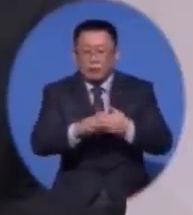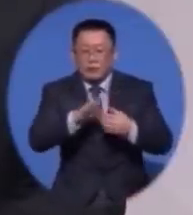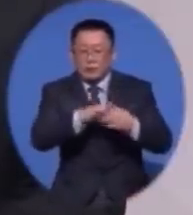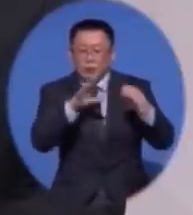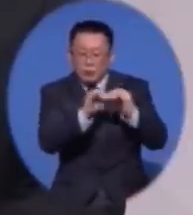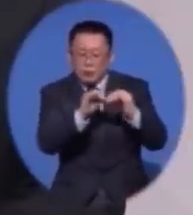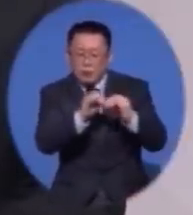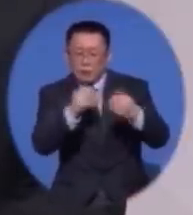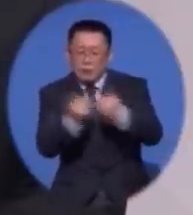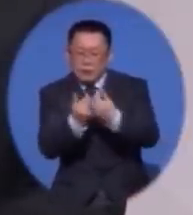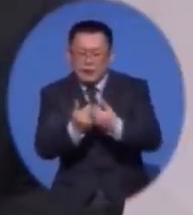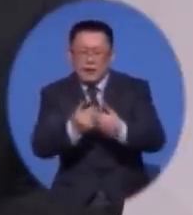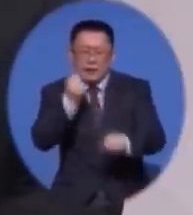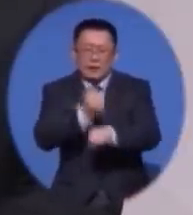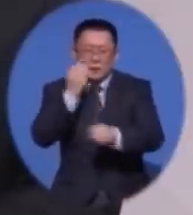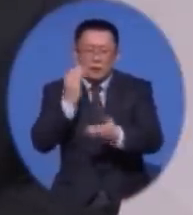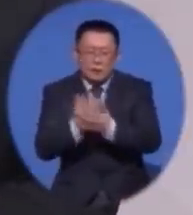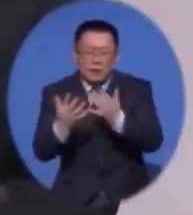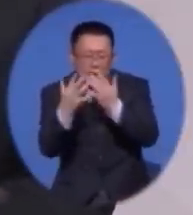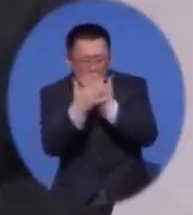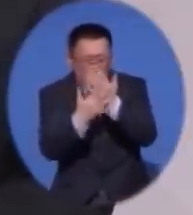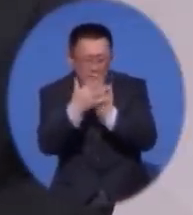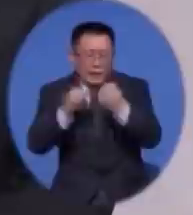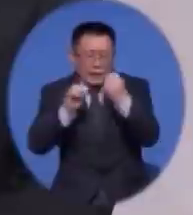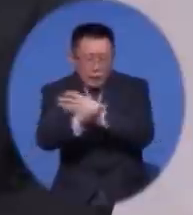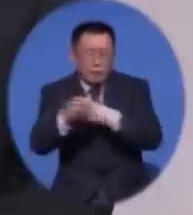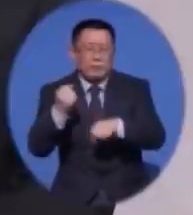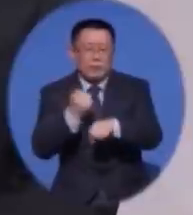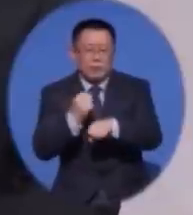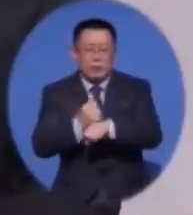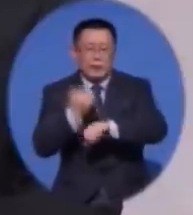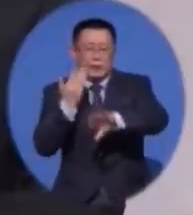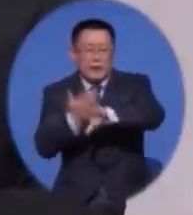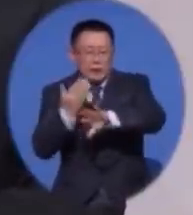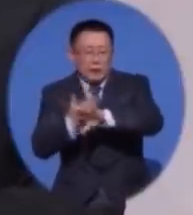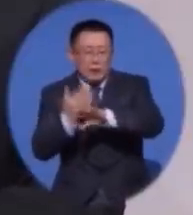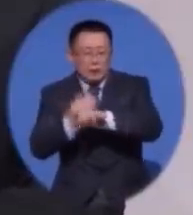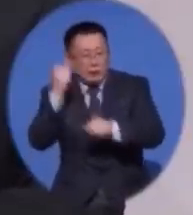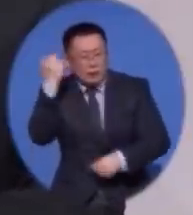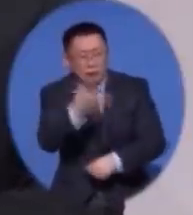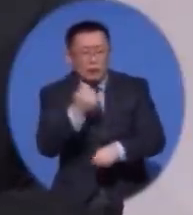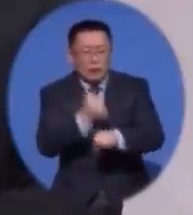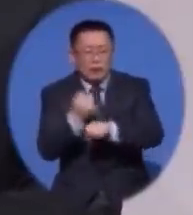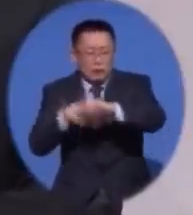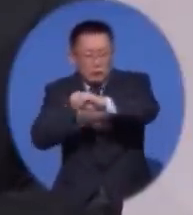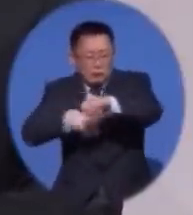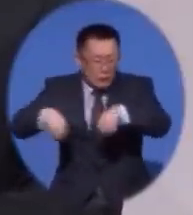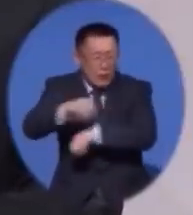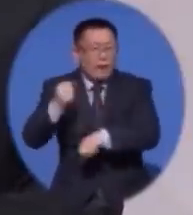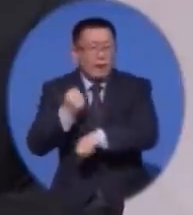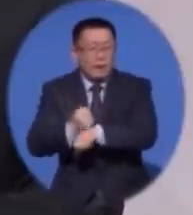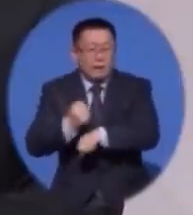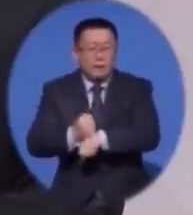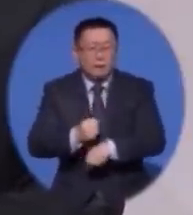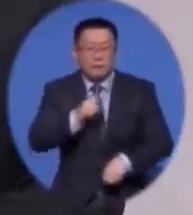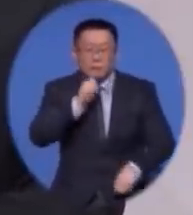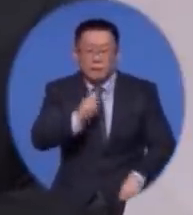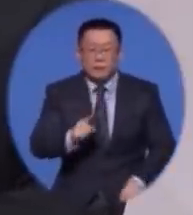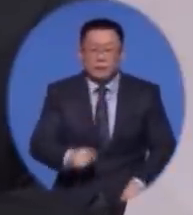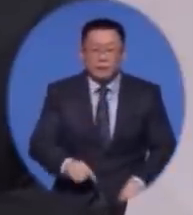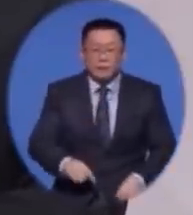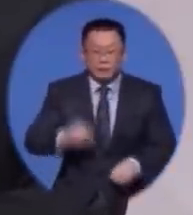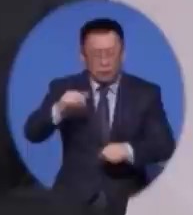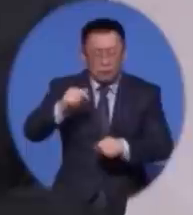피하고 이렇게 좀 애매하게 답변을 하고 다른 거로 질문을 해서 이거를 전환하라 이렇게 되니까 거의